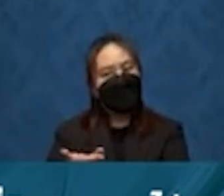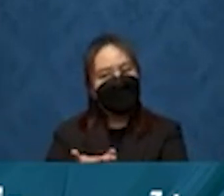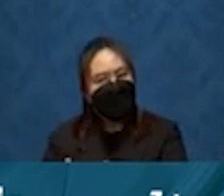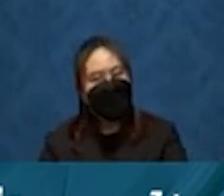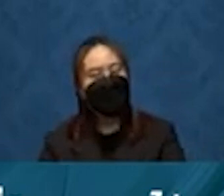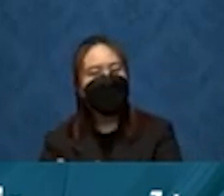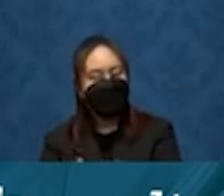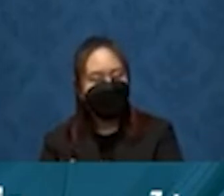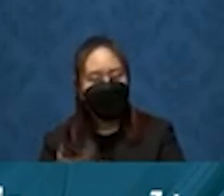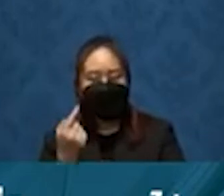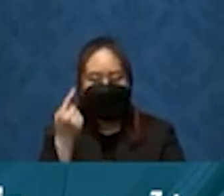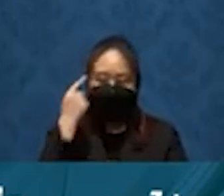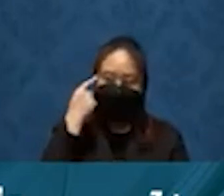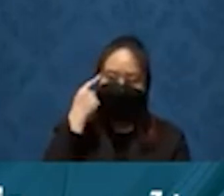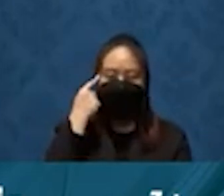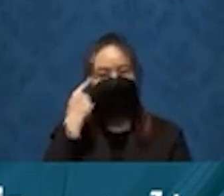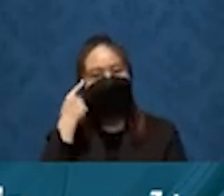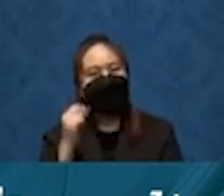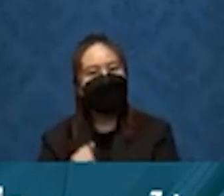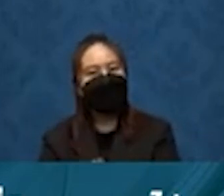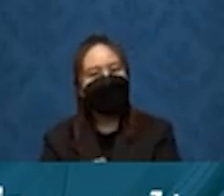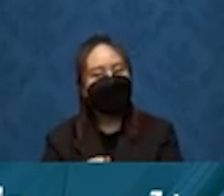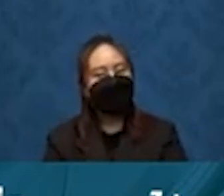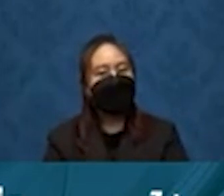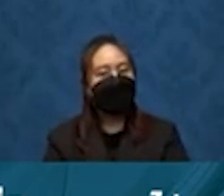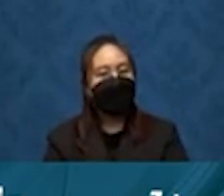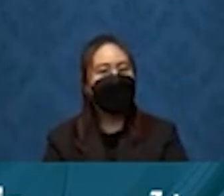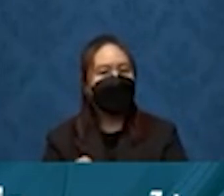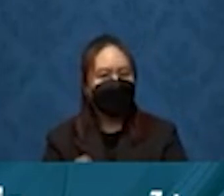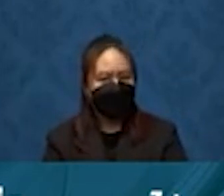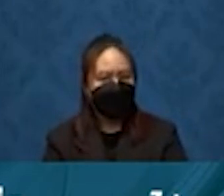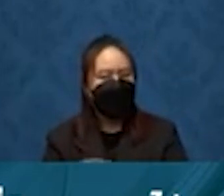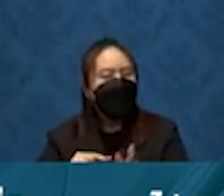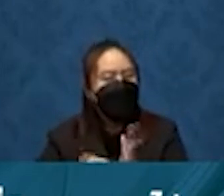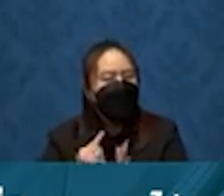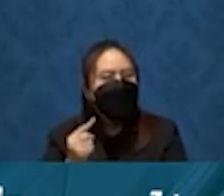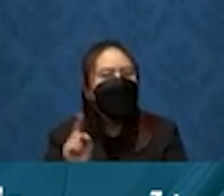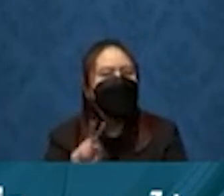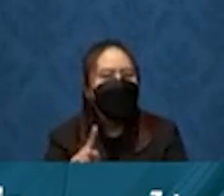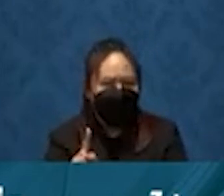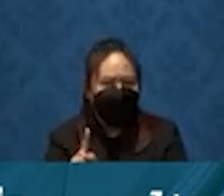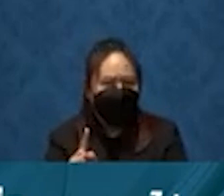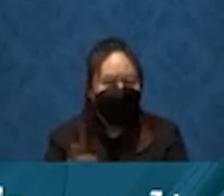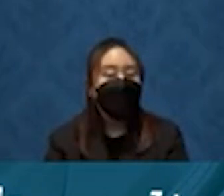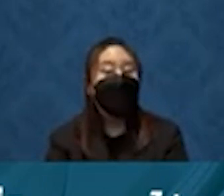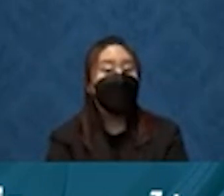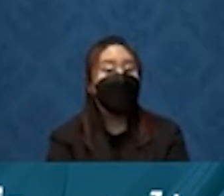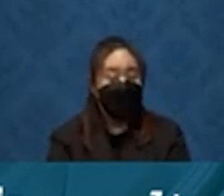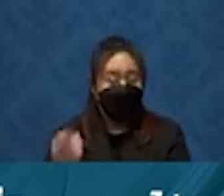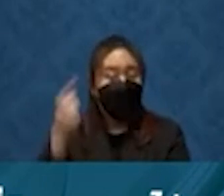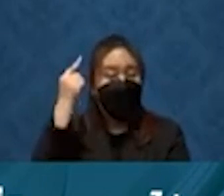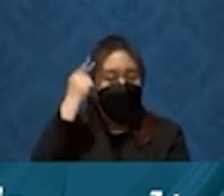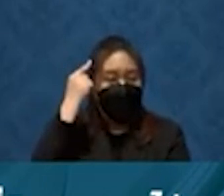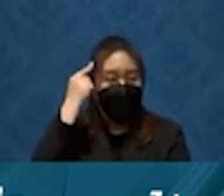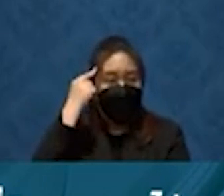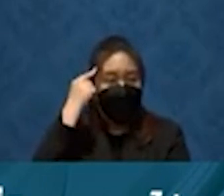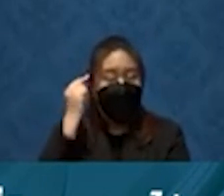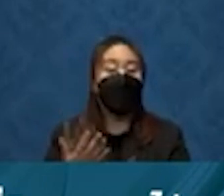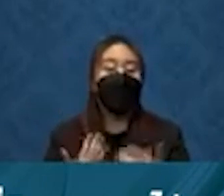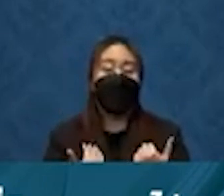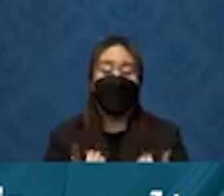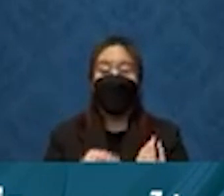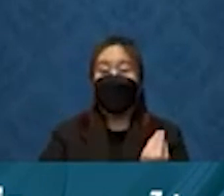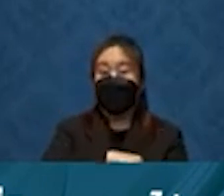ล้วเล่นกันมาสักระยะหนึ่งแล้วปรากฏว่ามันมีมวยถูกคู่ขึ้นมาฮ ะ เคยเป็นเพื่อนรักแต่วันนี้เป็นเพื่อนรักหักเหลี่ยมโหด